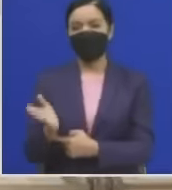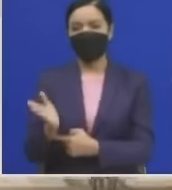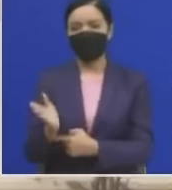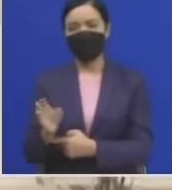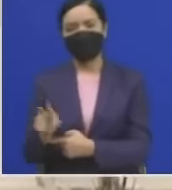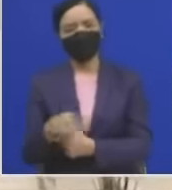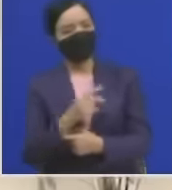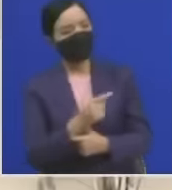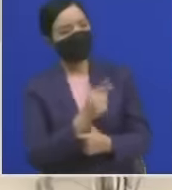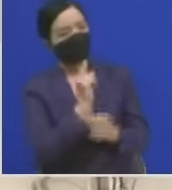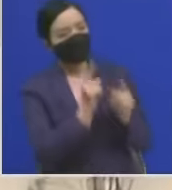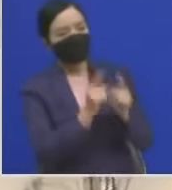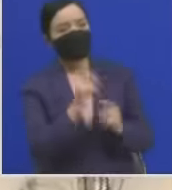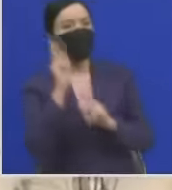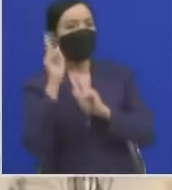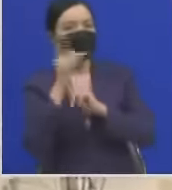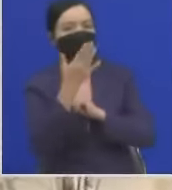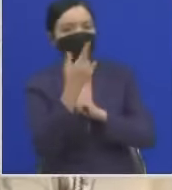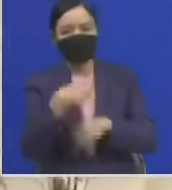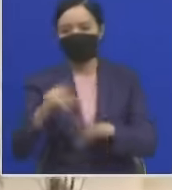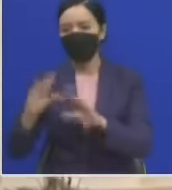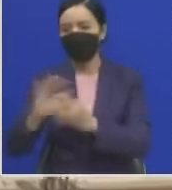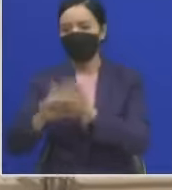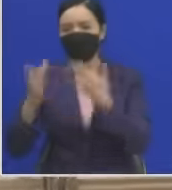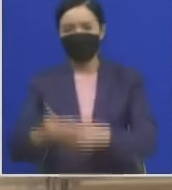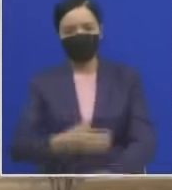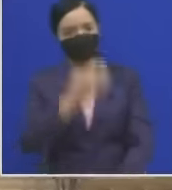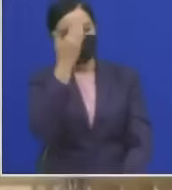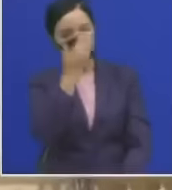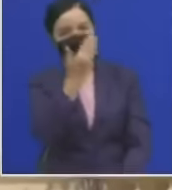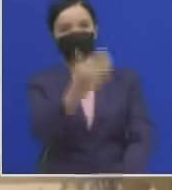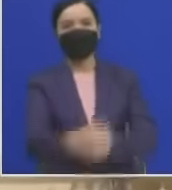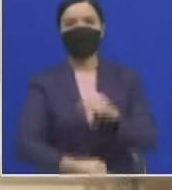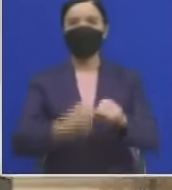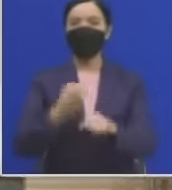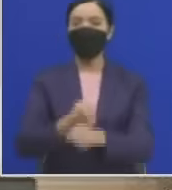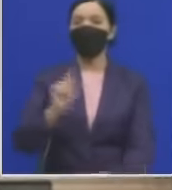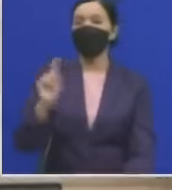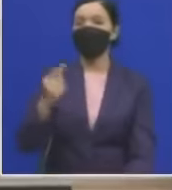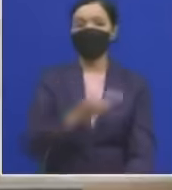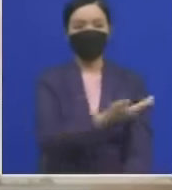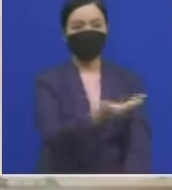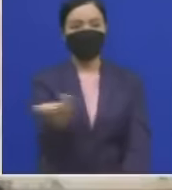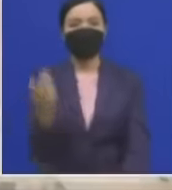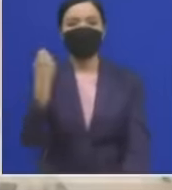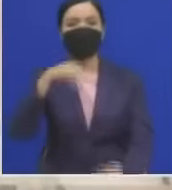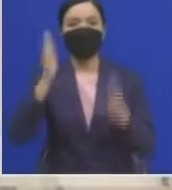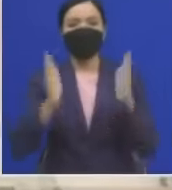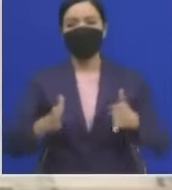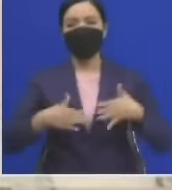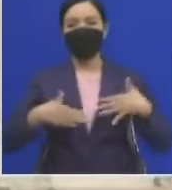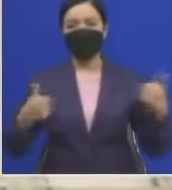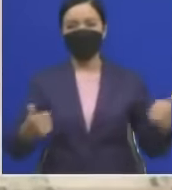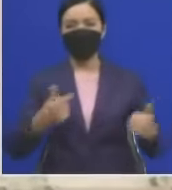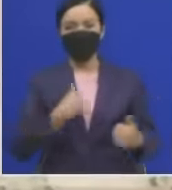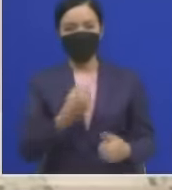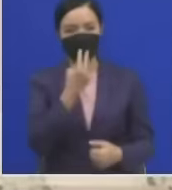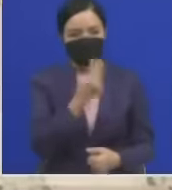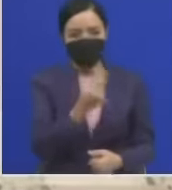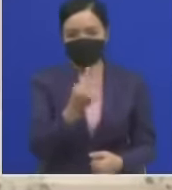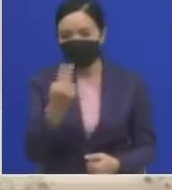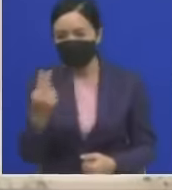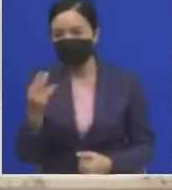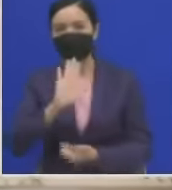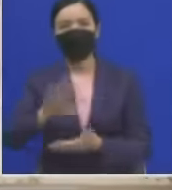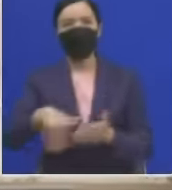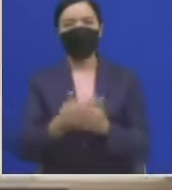ชุมนายกได้กล่าวกับสื่อสั้นๆสวัสดีปีใหม่ขอให้ทุกคนมีความสุขผมติดตามทุกงานเ